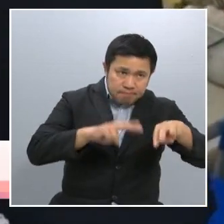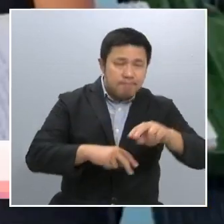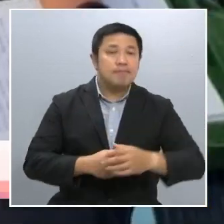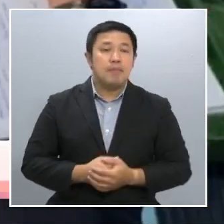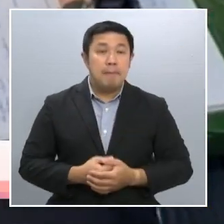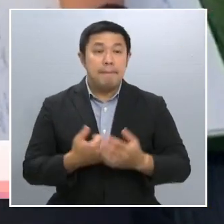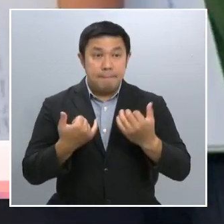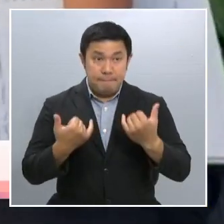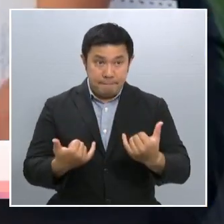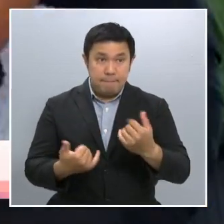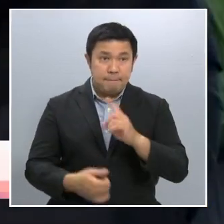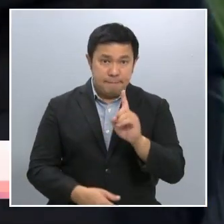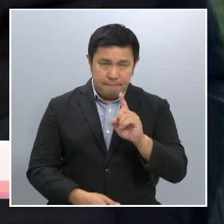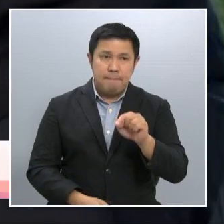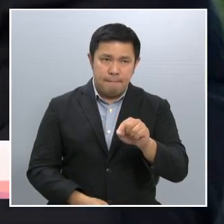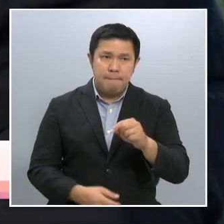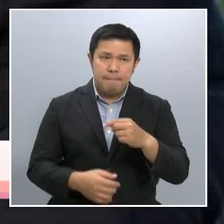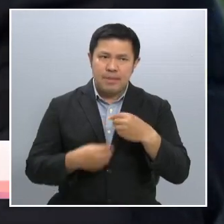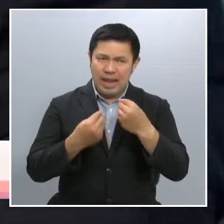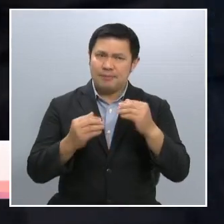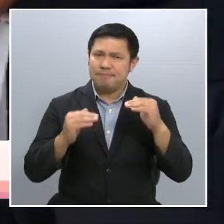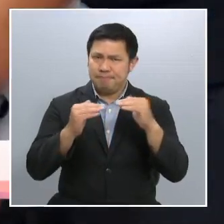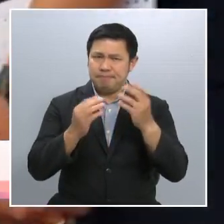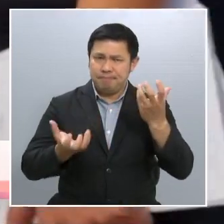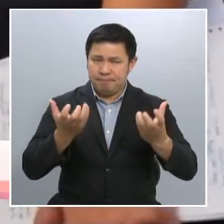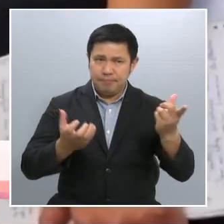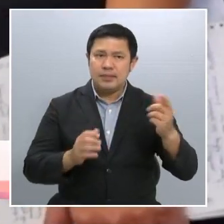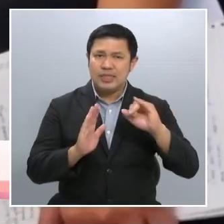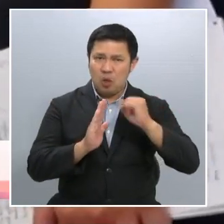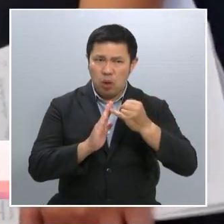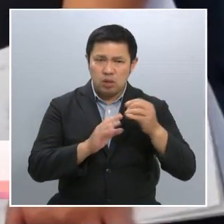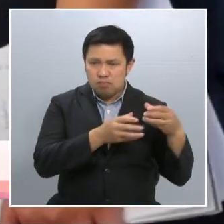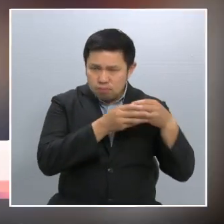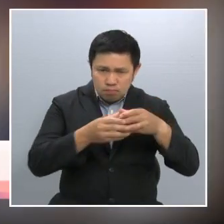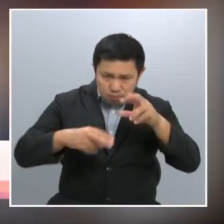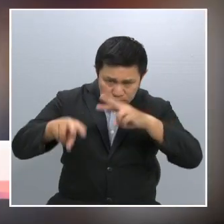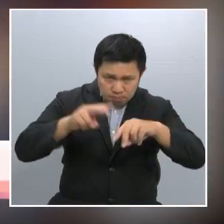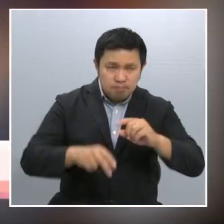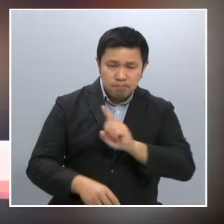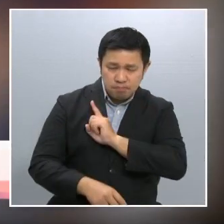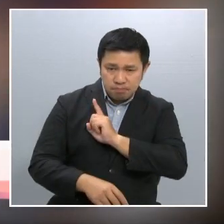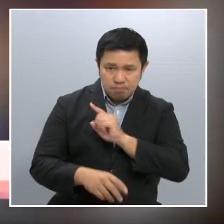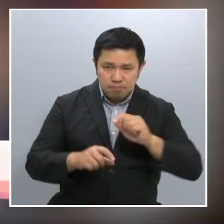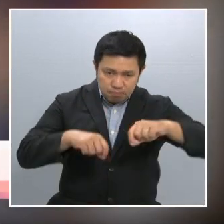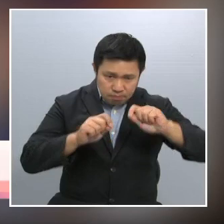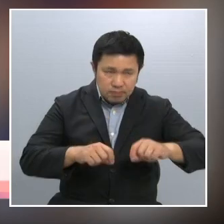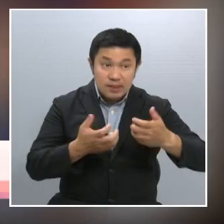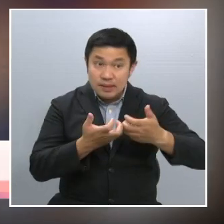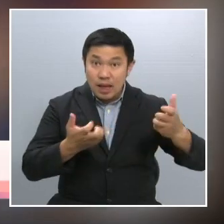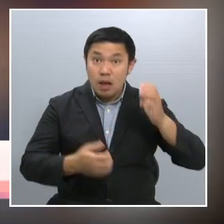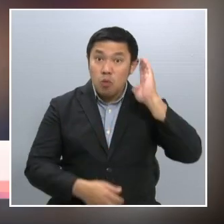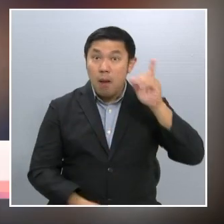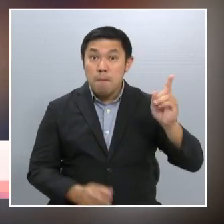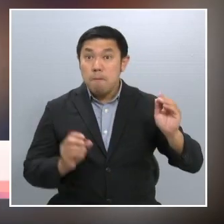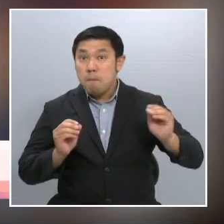หลังจากนี้เดี๋ยวประสานขอให้ยุติธรรมจังหวัดไปช่วยจัดชุดคุ้มทองแล้วก็จะเป็นตัวกลางในการทำเรื่องหย่าถ้าฝ่ายชายไม่ย